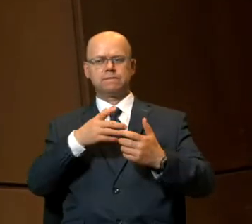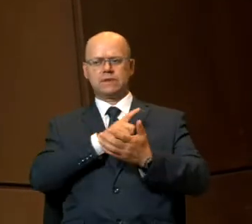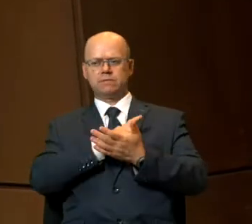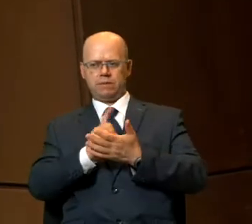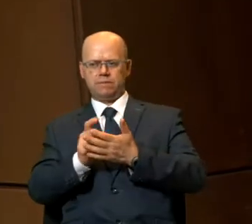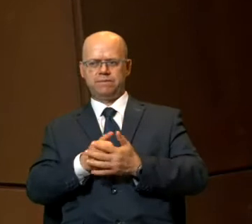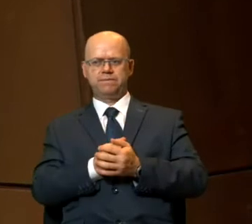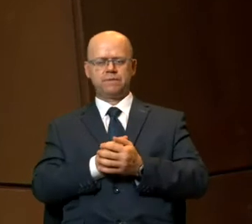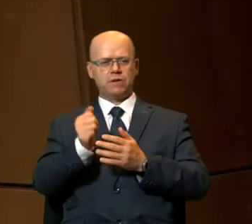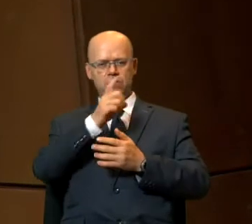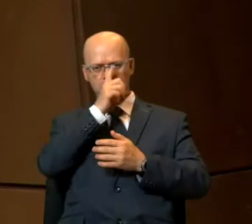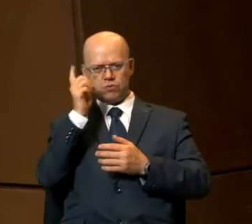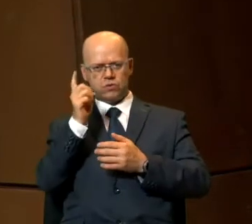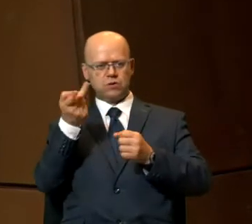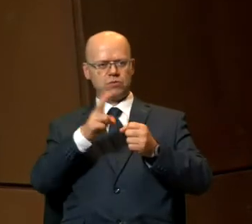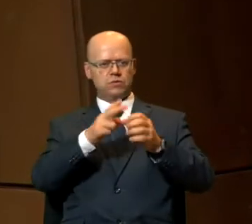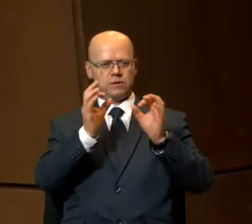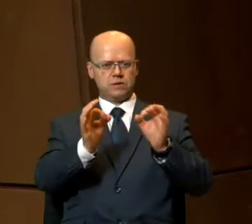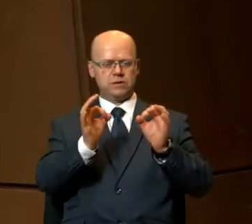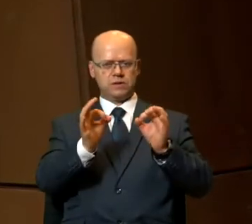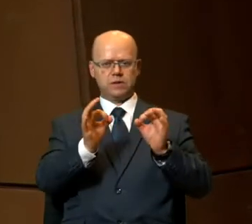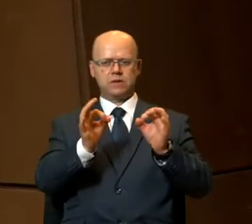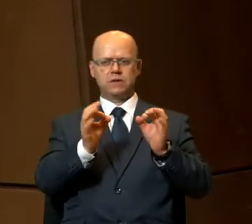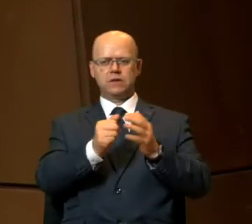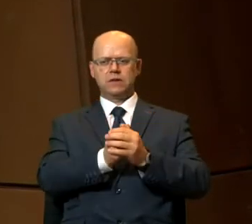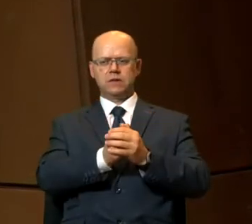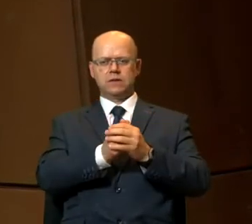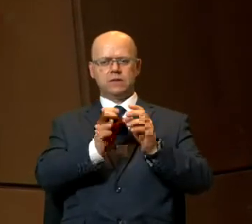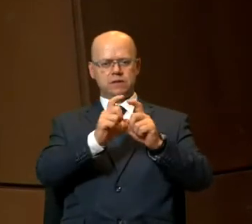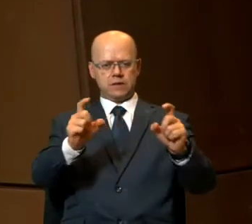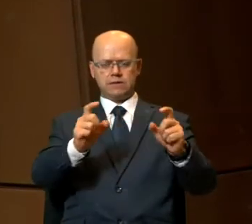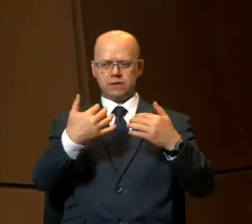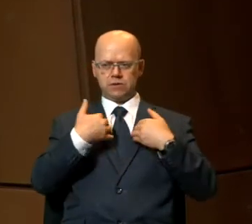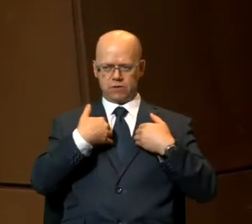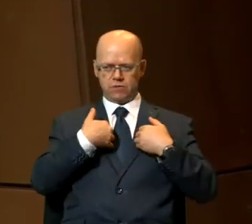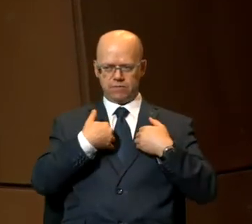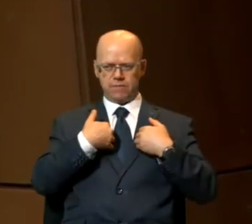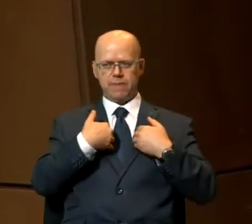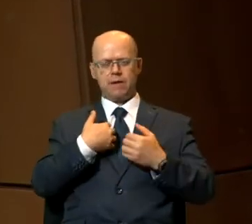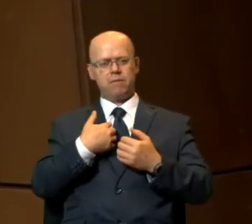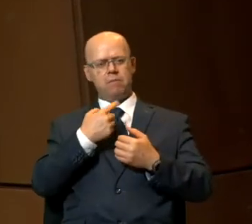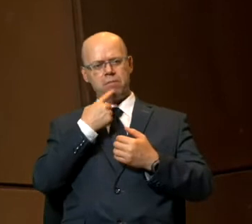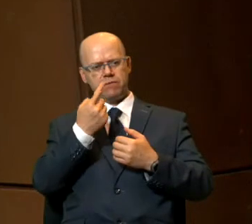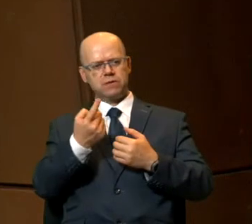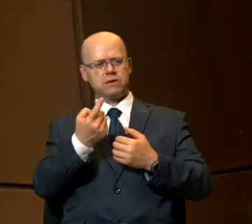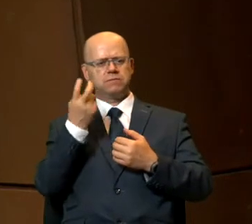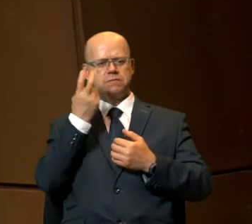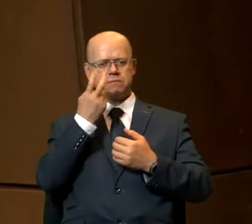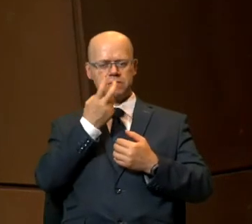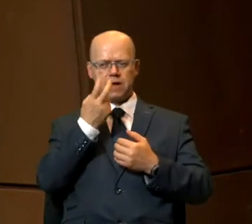wykazać. Ludzie we współczesnych społeczeństwach, mogę posłużyć się ciekawym tutaj